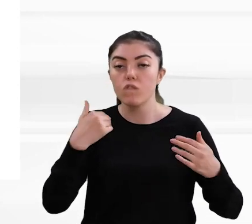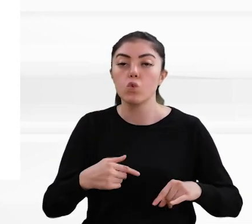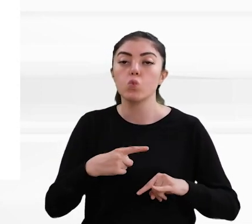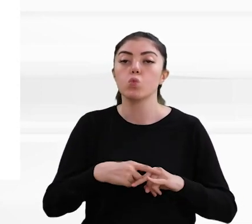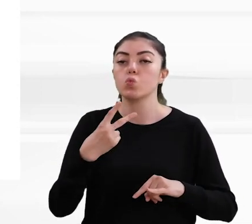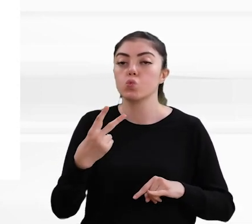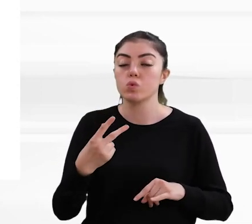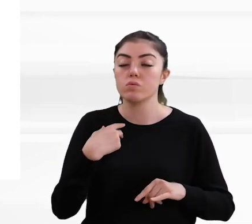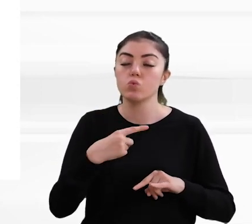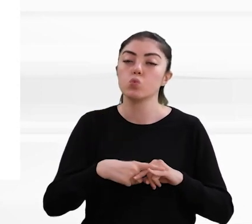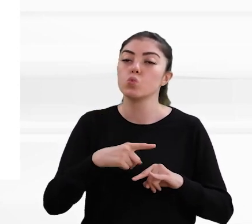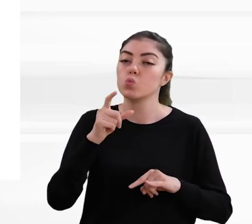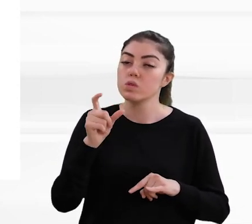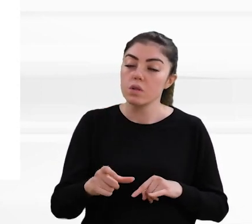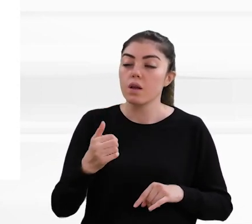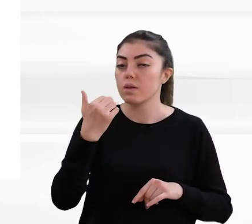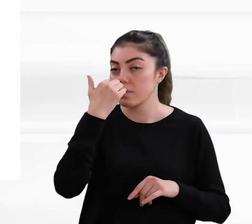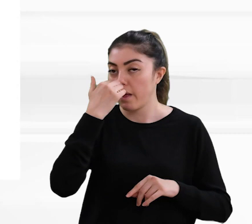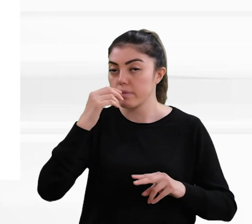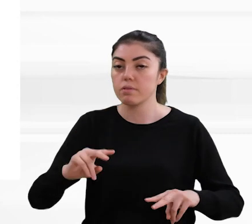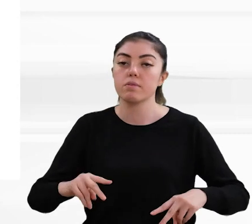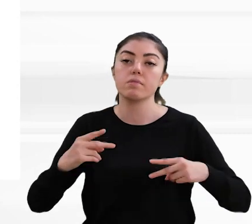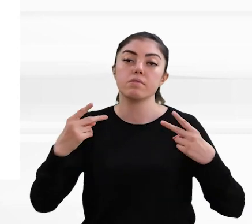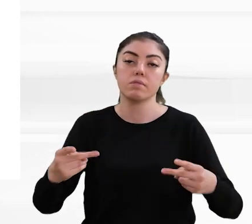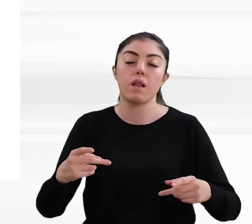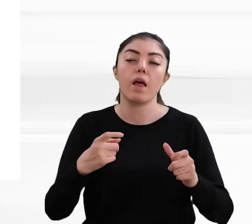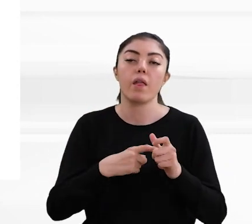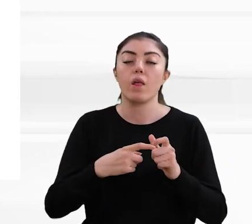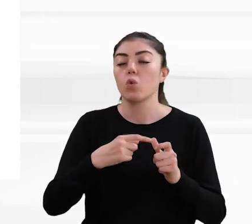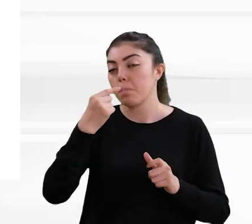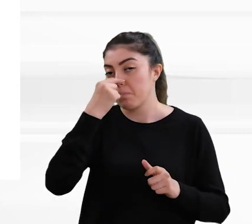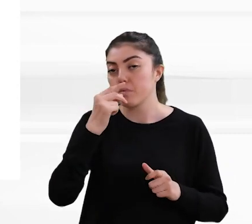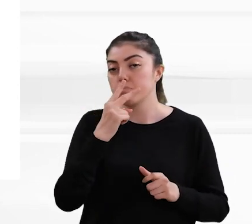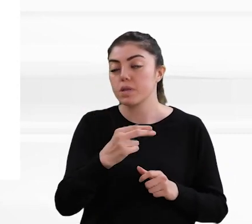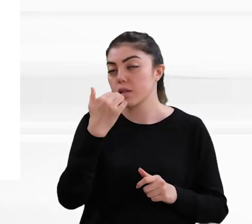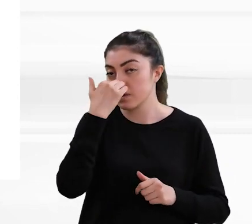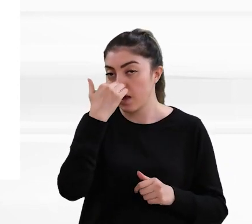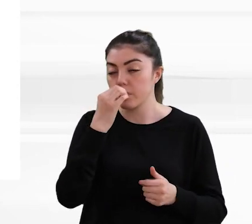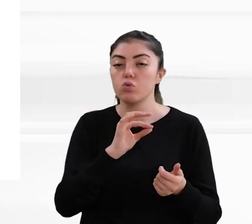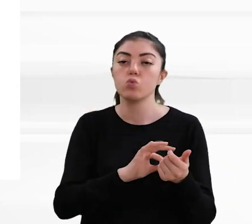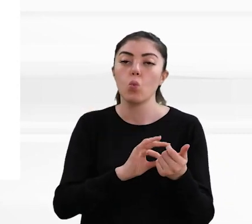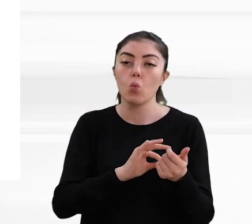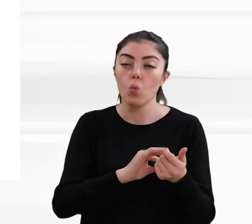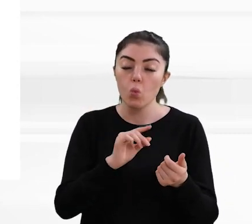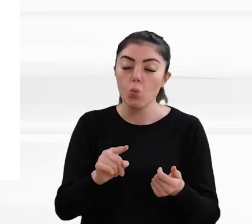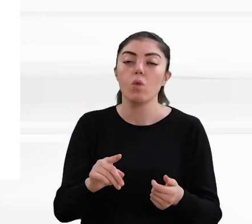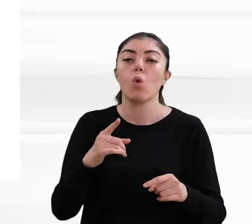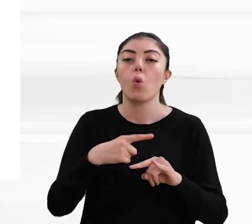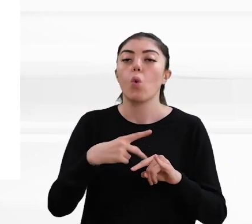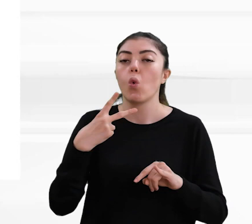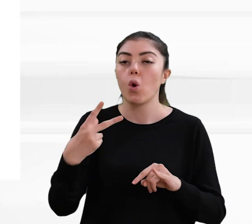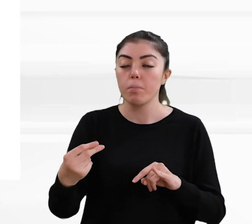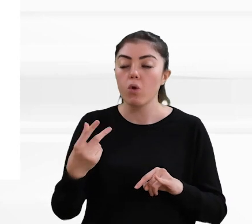vücut hücrenin kan yoluyla taşının Evet endokrin bez zaten bu baktığımızda O yüzden de kan doku yoluyla hormonlar